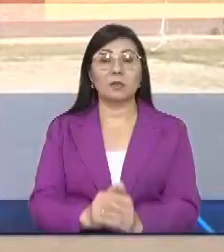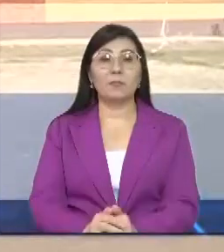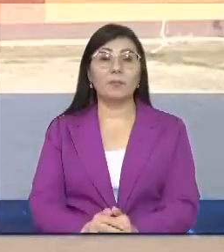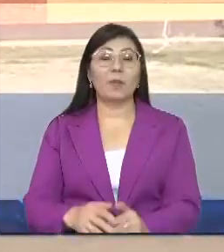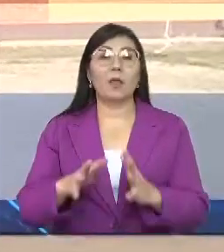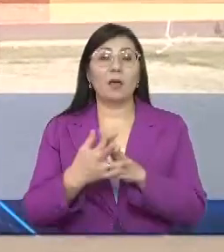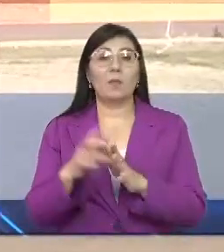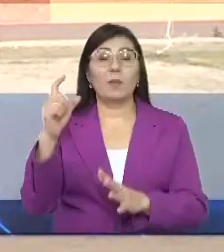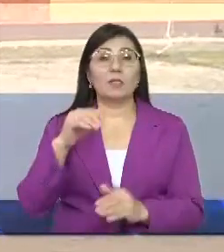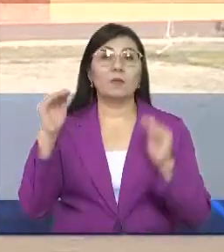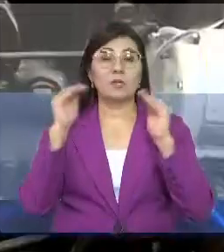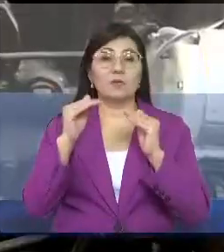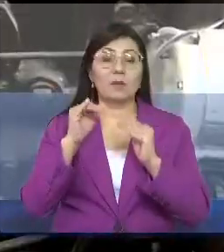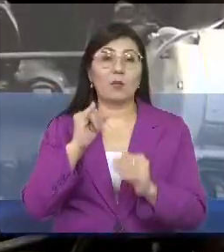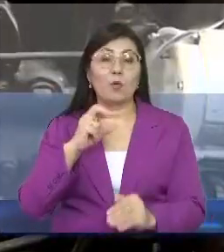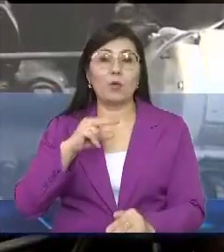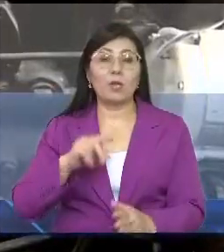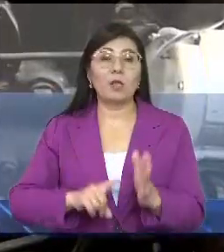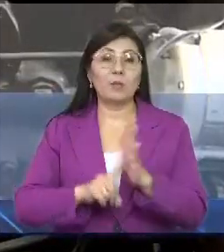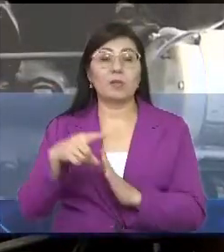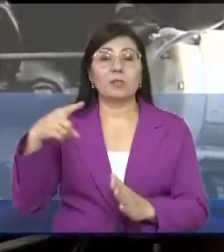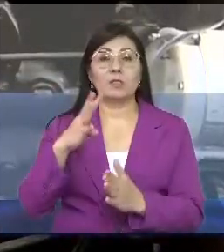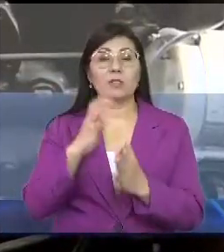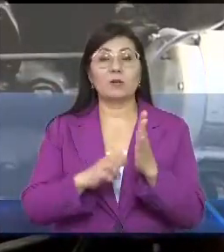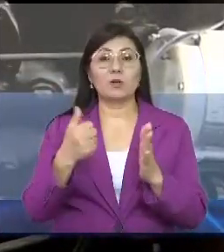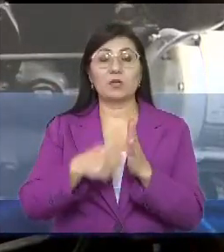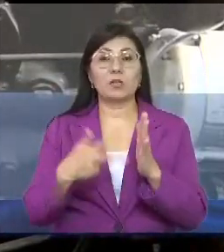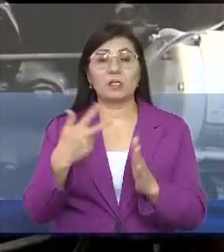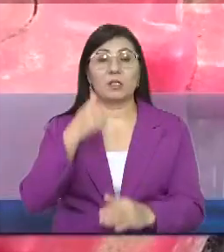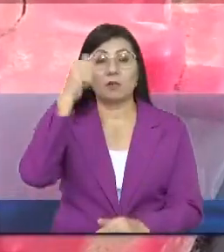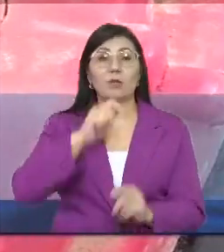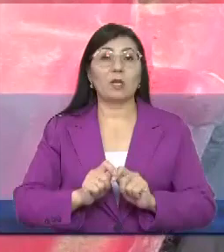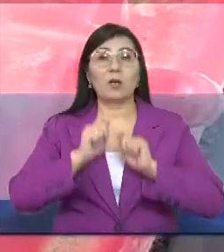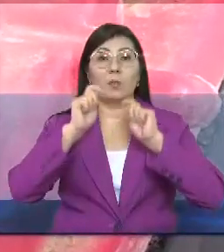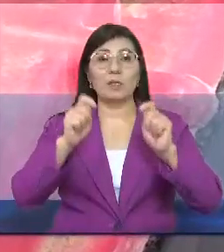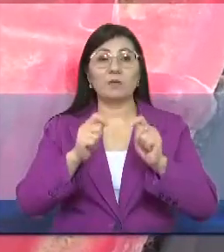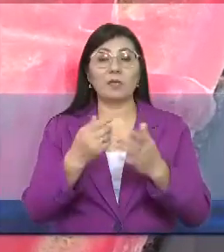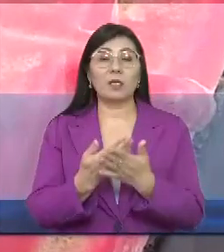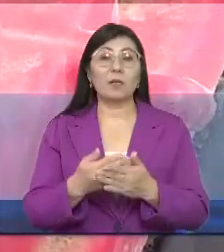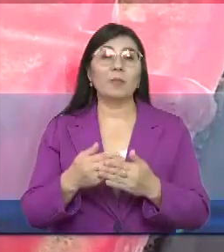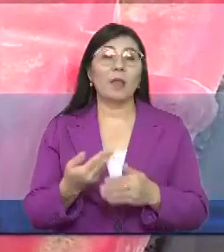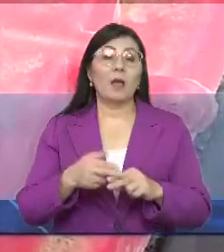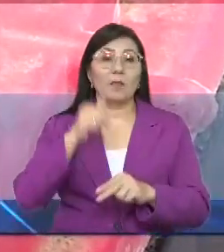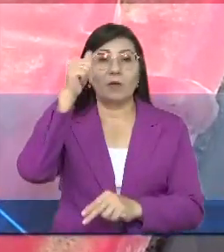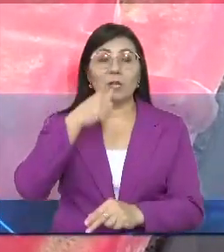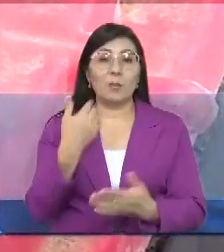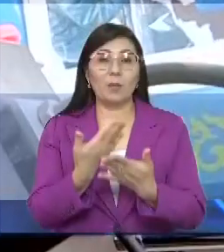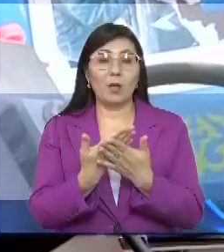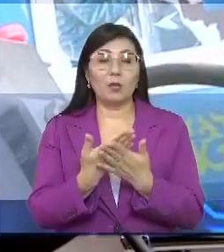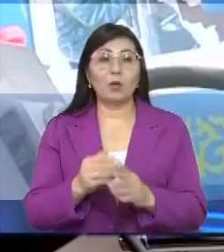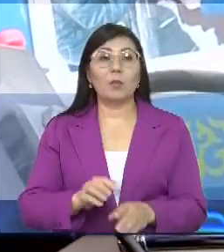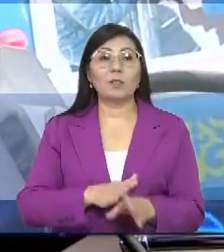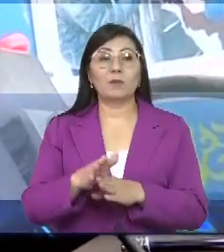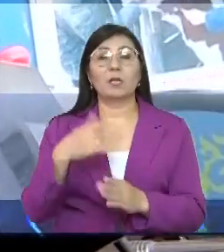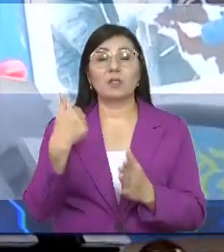аграрный колледж в селе Уилл ведет свою историю с 1963 года Именно тогда открылась специализированное училище текущем году учебное заведение